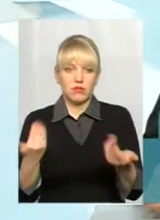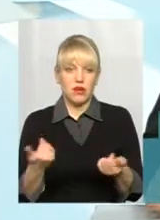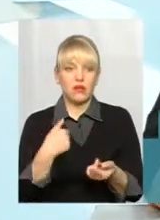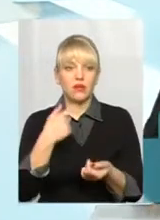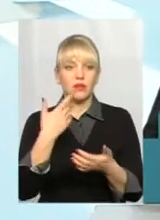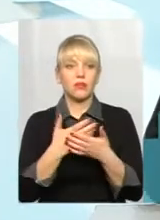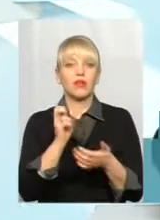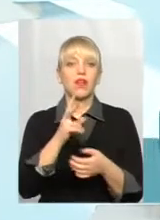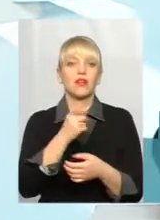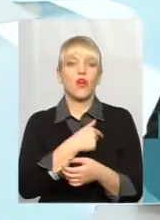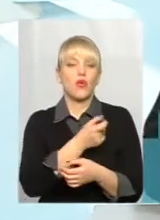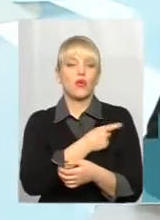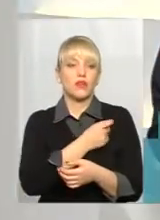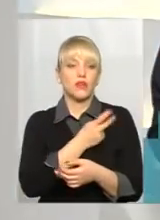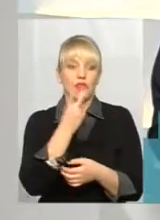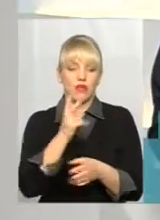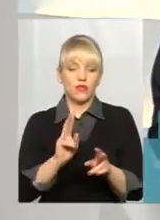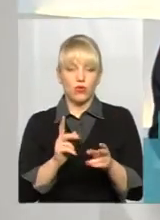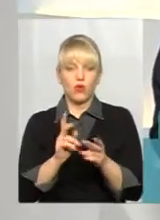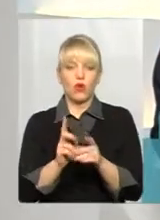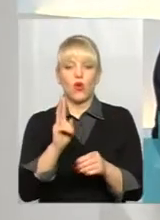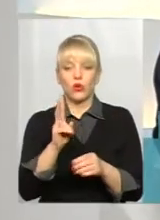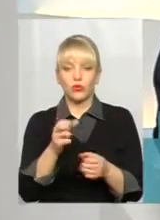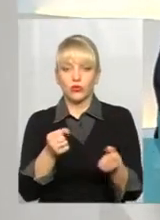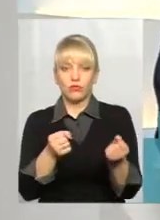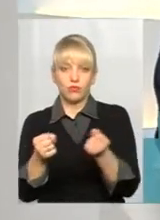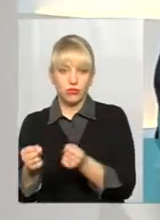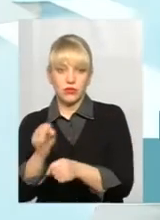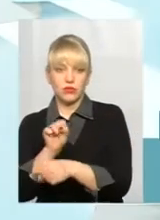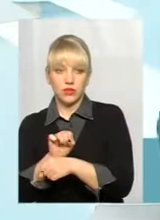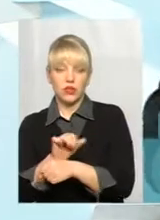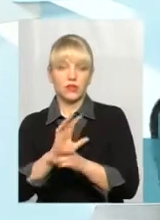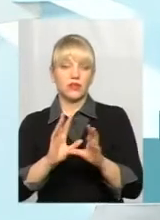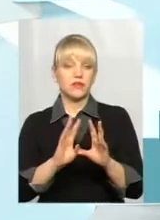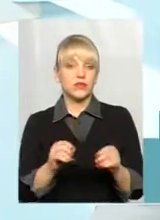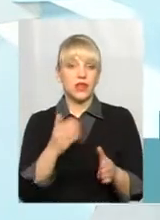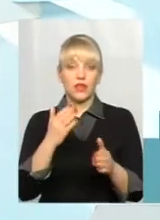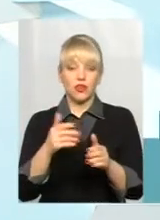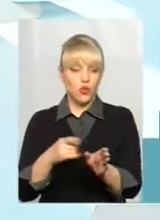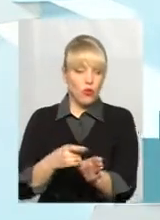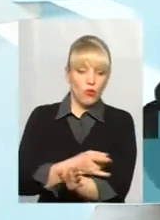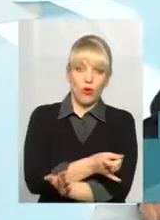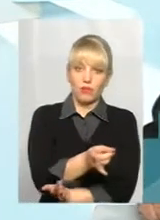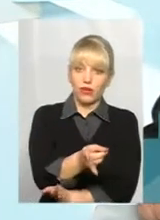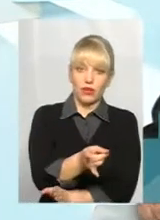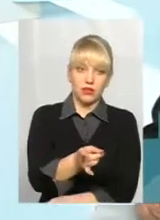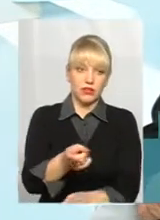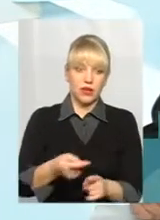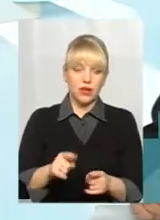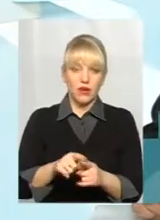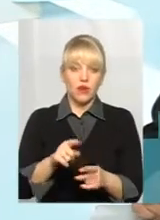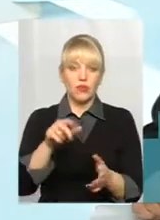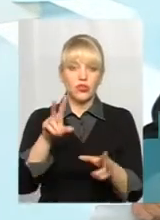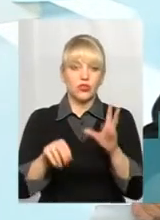там їздимо, на двох полосах. Буває так, хтось припаркувався, і вже, якщо його об'їхати, ти вже заїжджаєш на